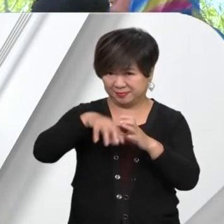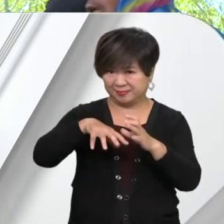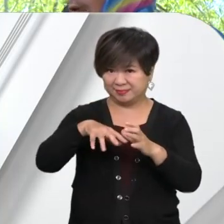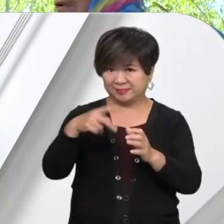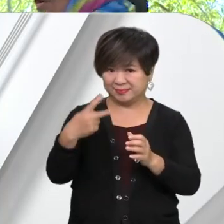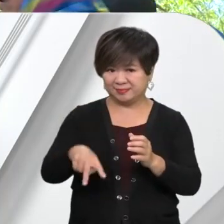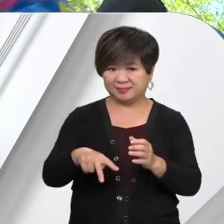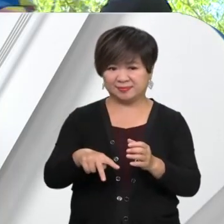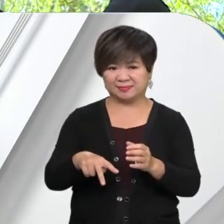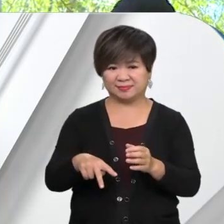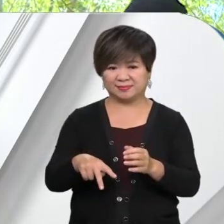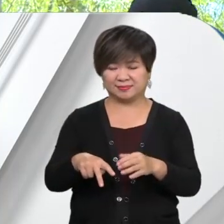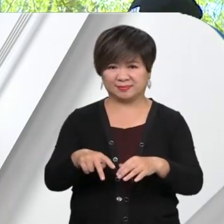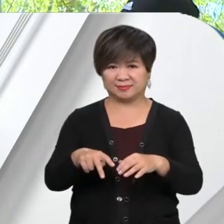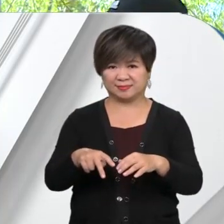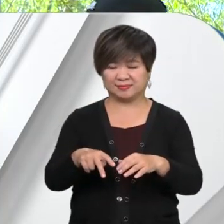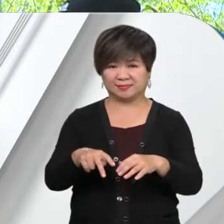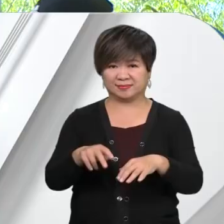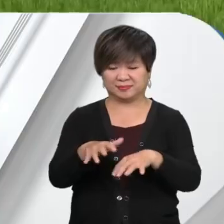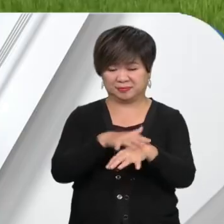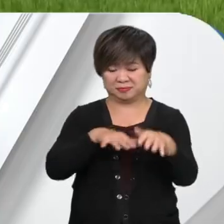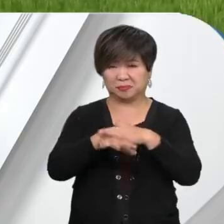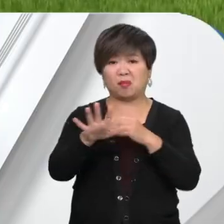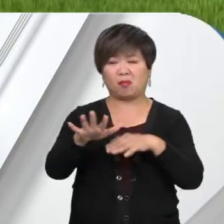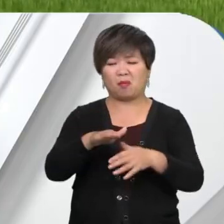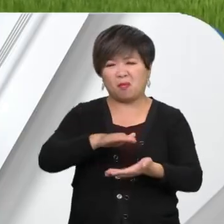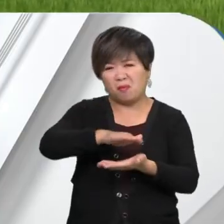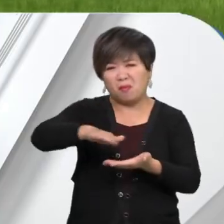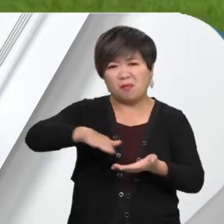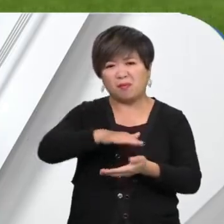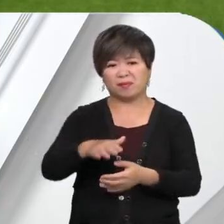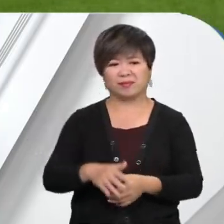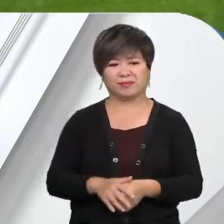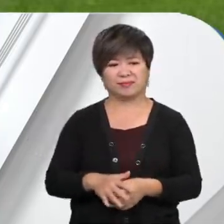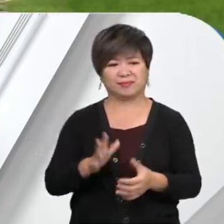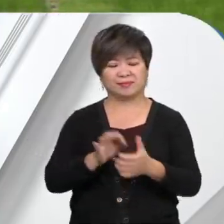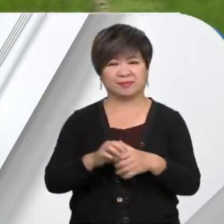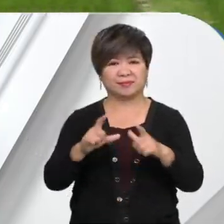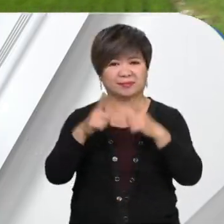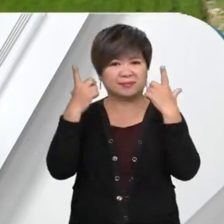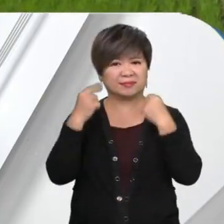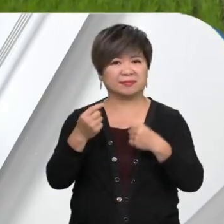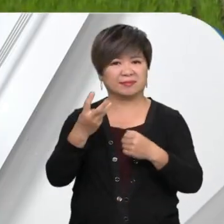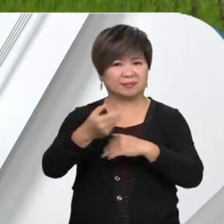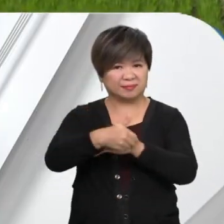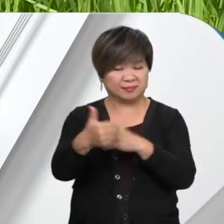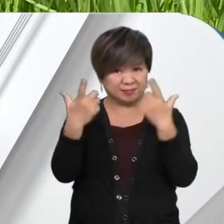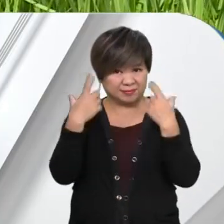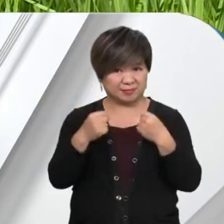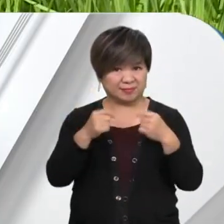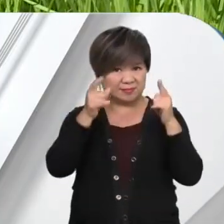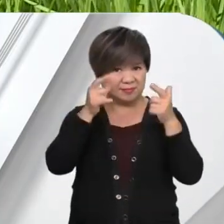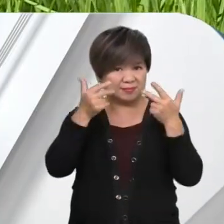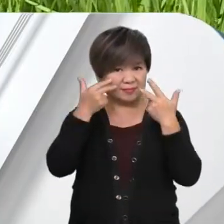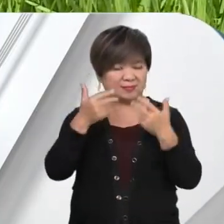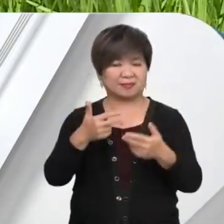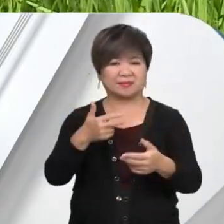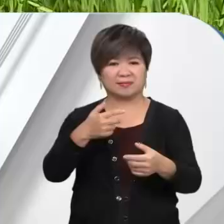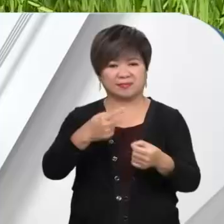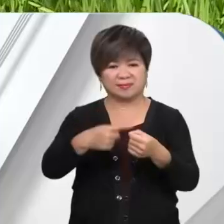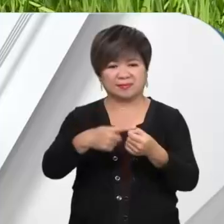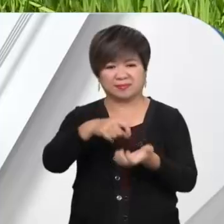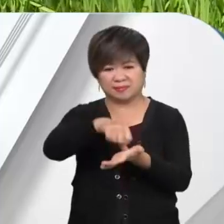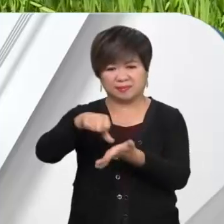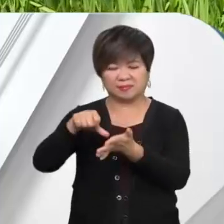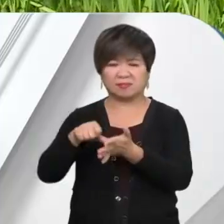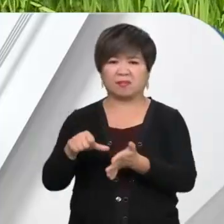然后抹。用手套磨一磨。 陆家乡的汤圆三村是陆家米的主要产地，就算品质以后